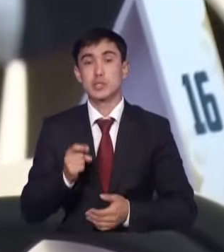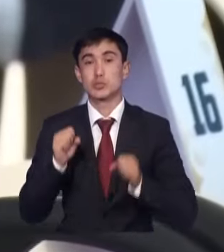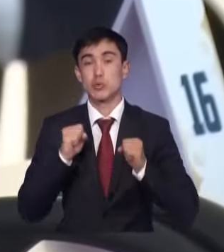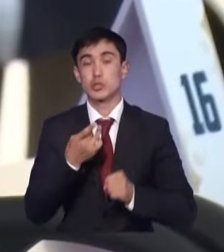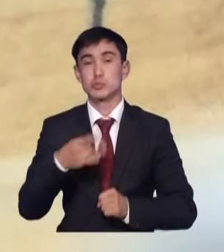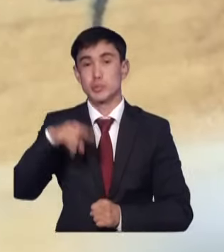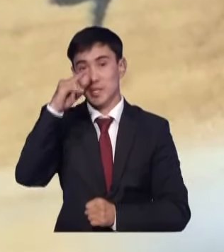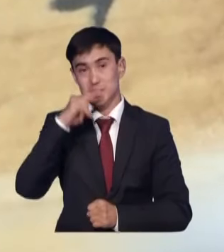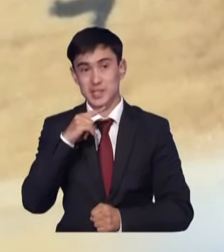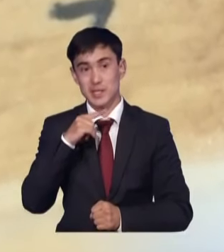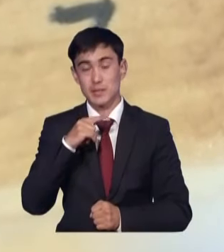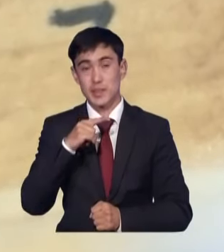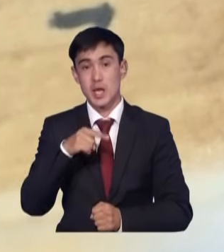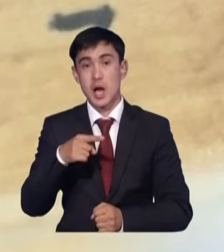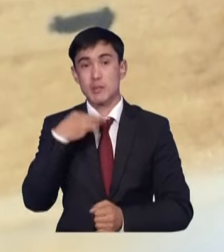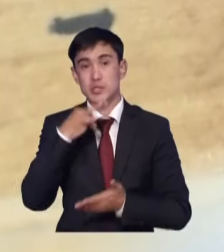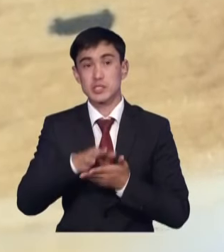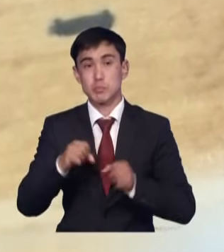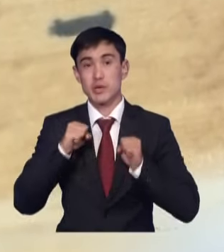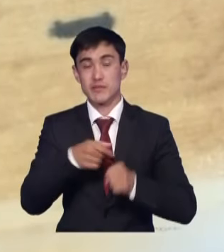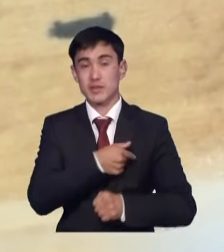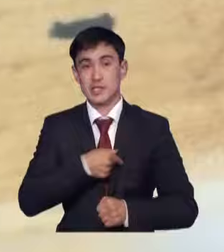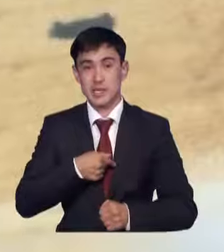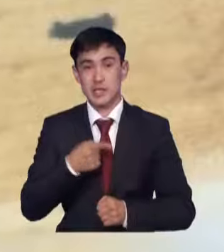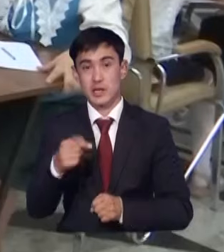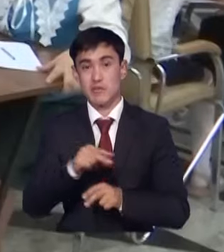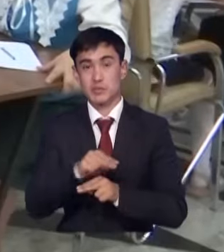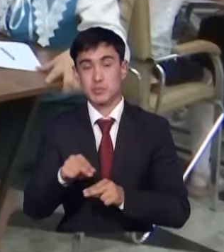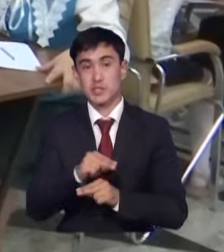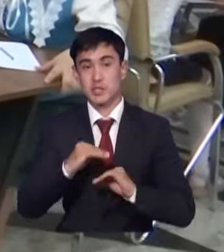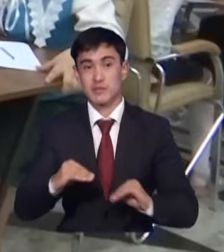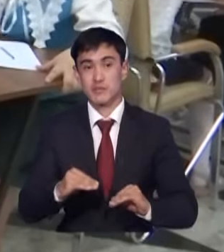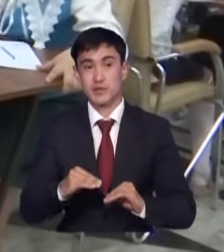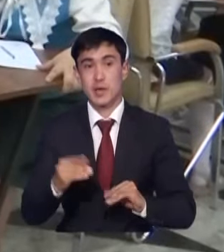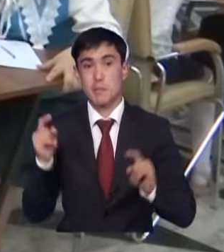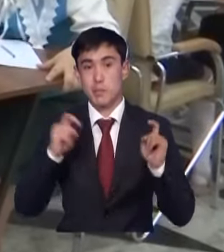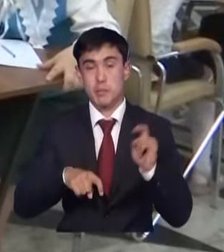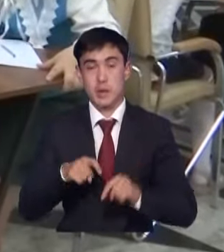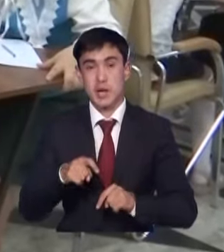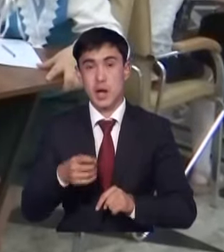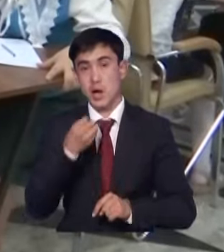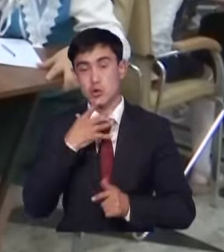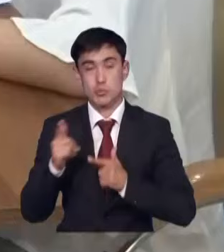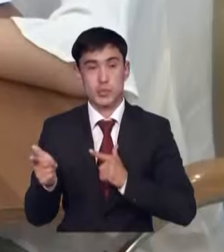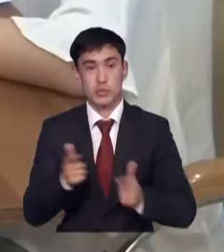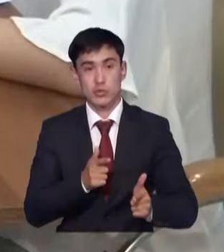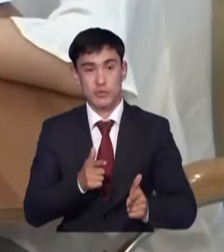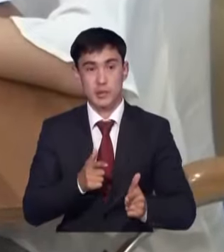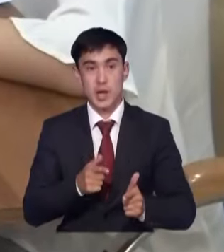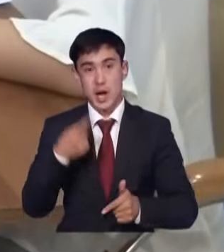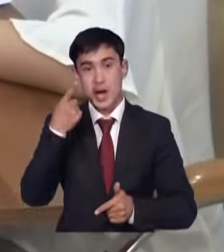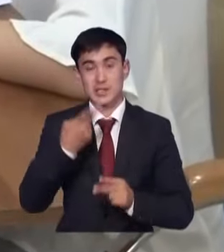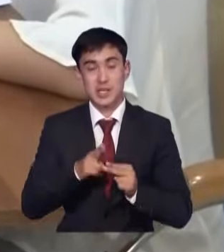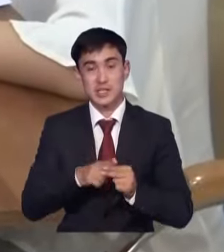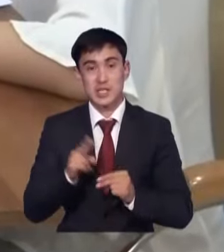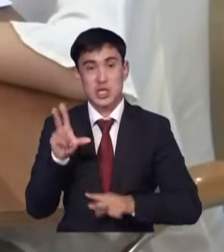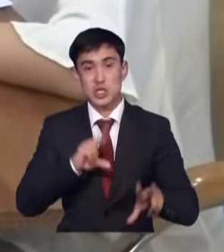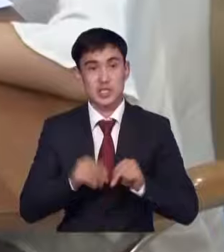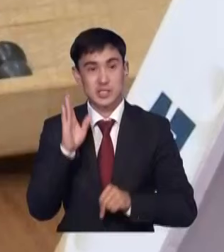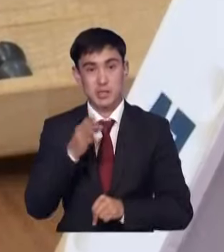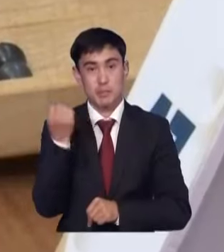Республики Казахстан. Как отмечают спортивные наставники, их воспитанники прибыли на эти соревнования хорошо подготовленными. А значит, шанс